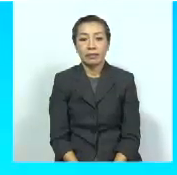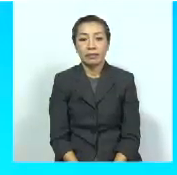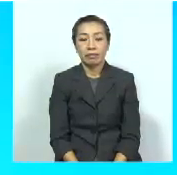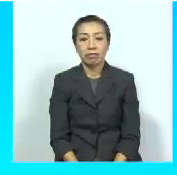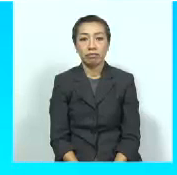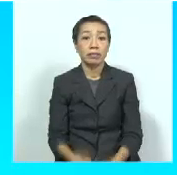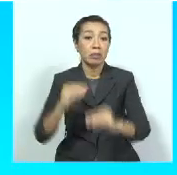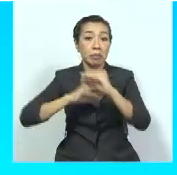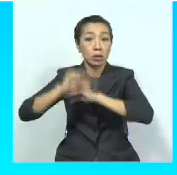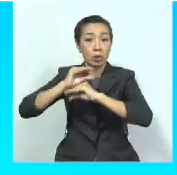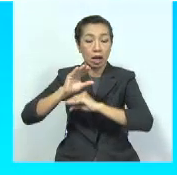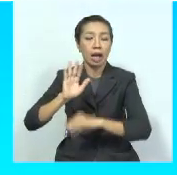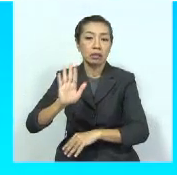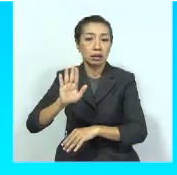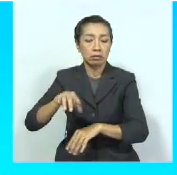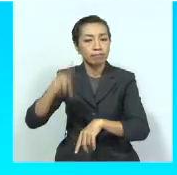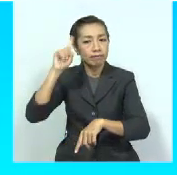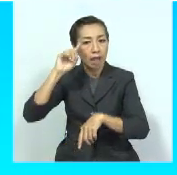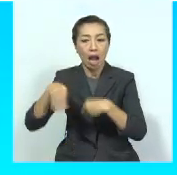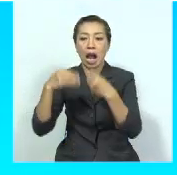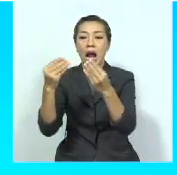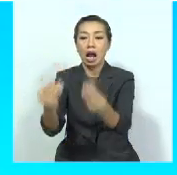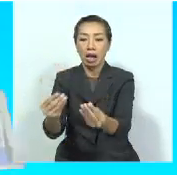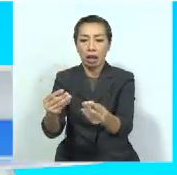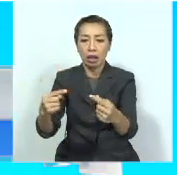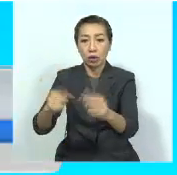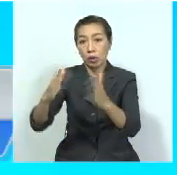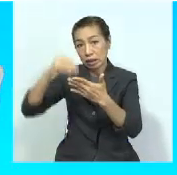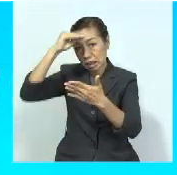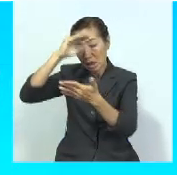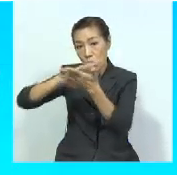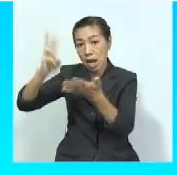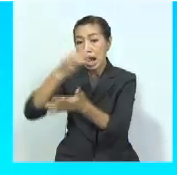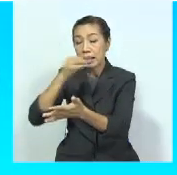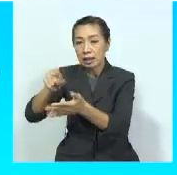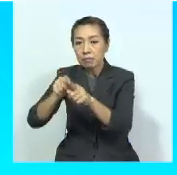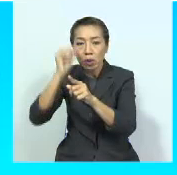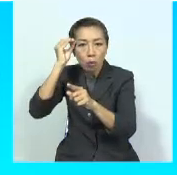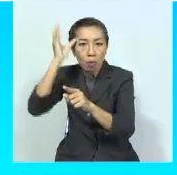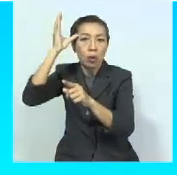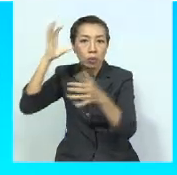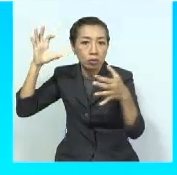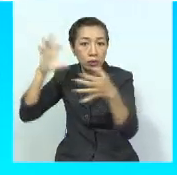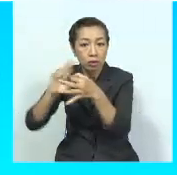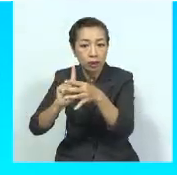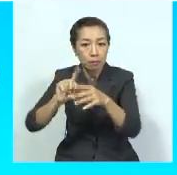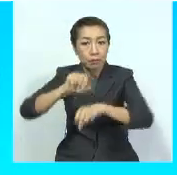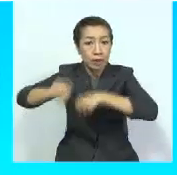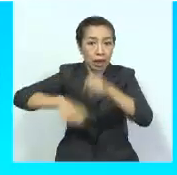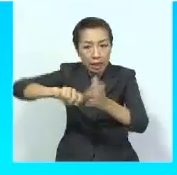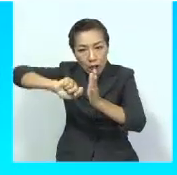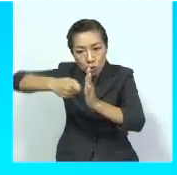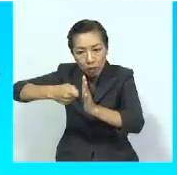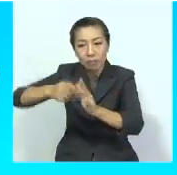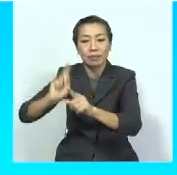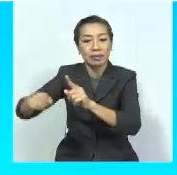เป็นโครงการที่ทำให้นักศึกษาชีวะได้มีความรู้ในการที่จะซ่อมแซมจักรย